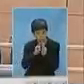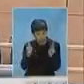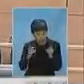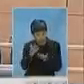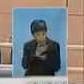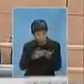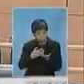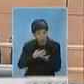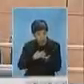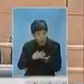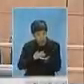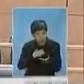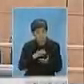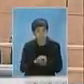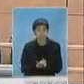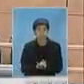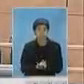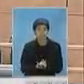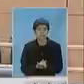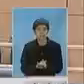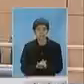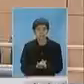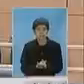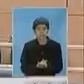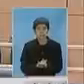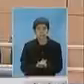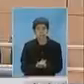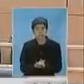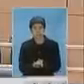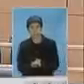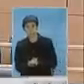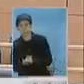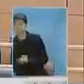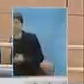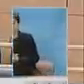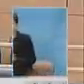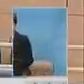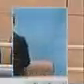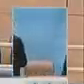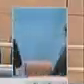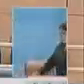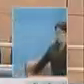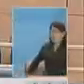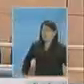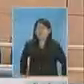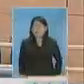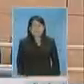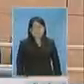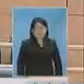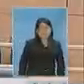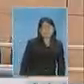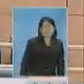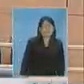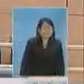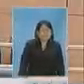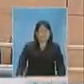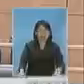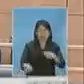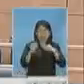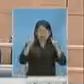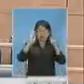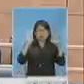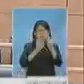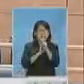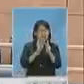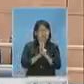ไต่สวนเอามั้ยคดีสั่งฆ่าประชาชนเนี่ยท่านก็ไม่เอาบอกว่าพวกผมไม่มีความรู้ทางกฎหมายถ้าอย่างงั้นเอา